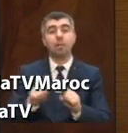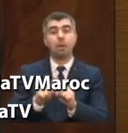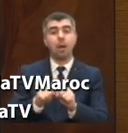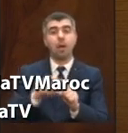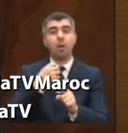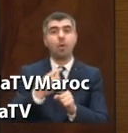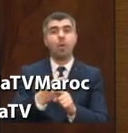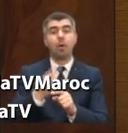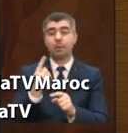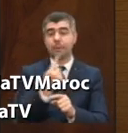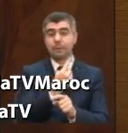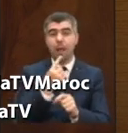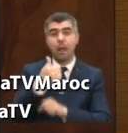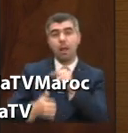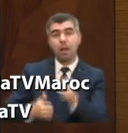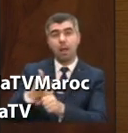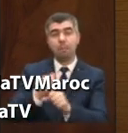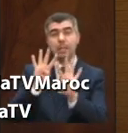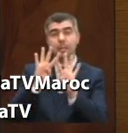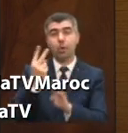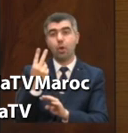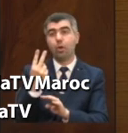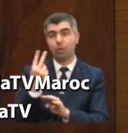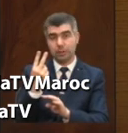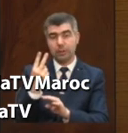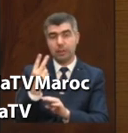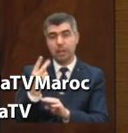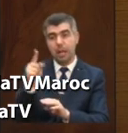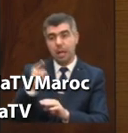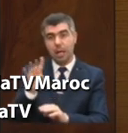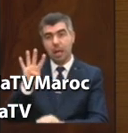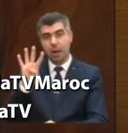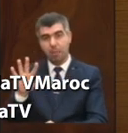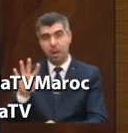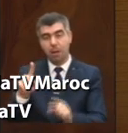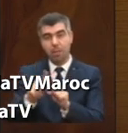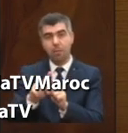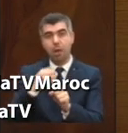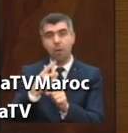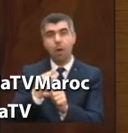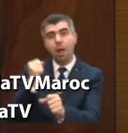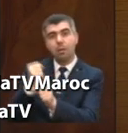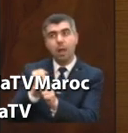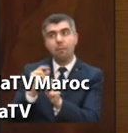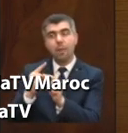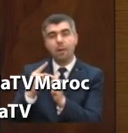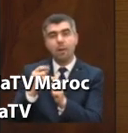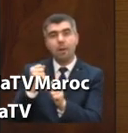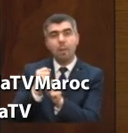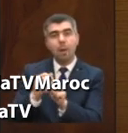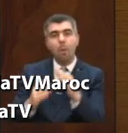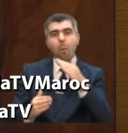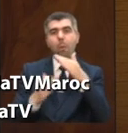والسلامة الذي يصادف 28 أبريل من كل سنة والذي اختارت له منظمة العمل الدولية شعارا أوقفوا